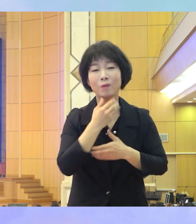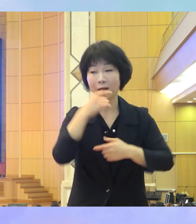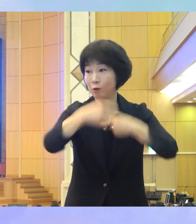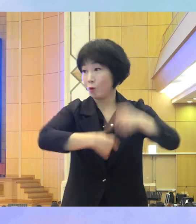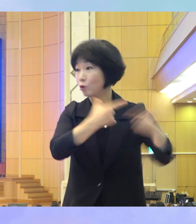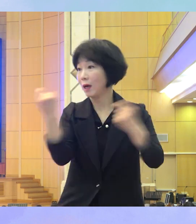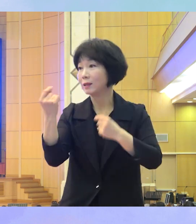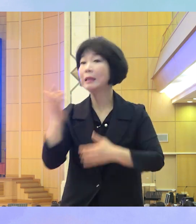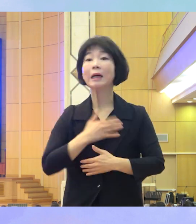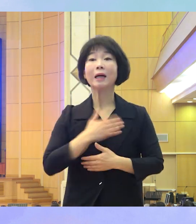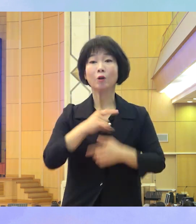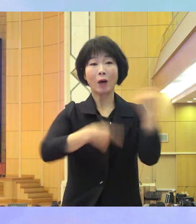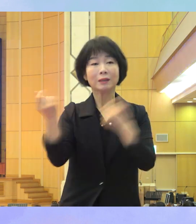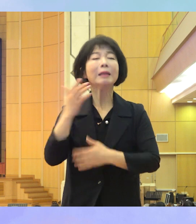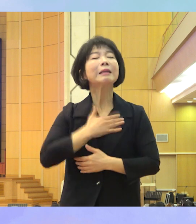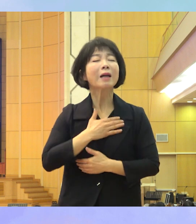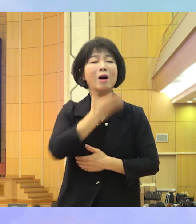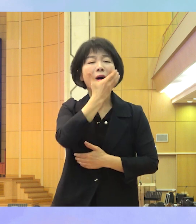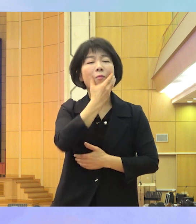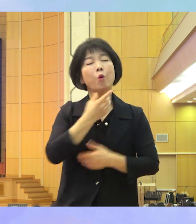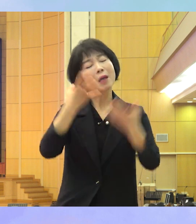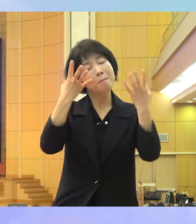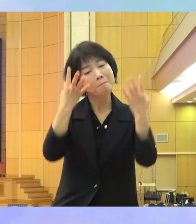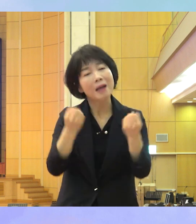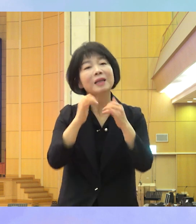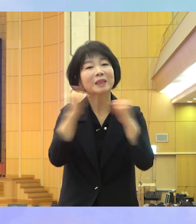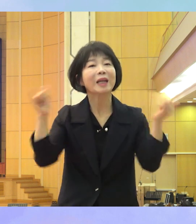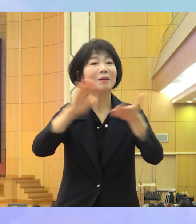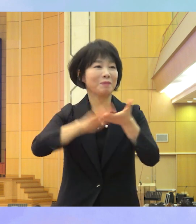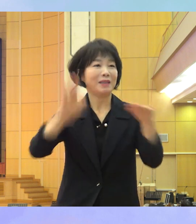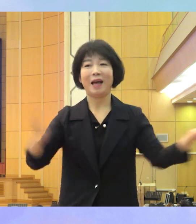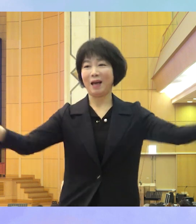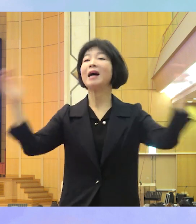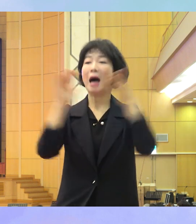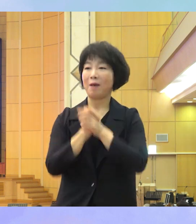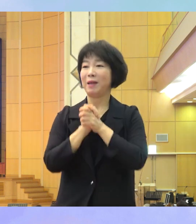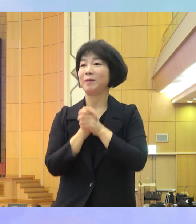다시 한번 우리는 복 있는 사람입니다.